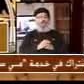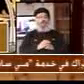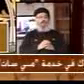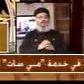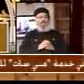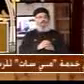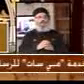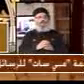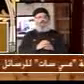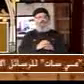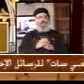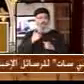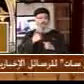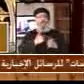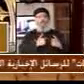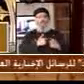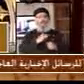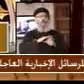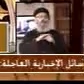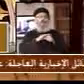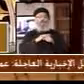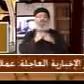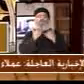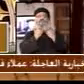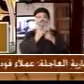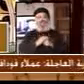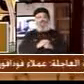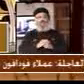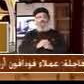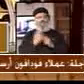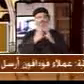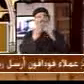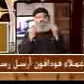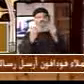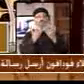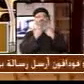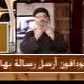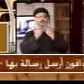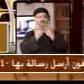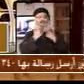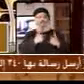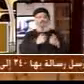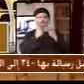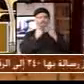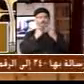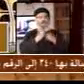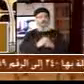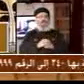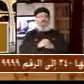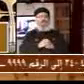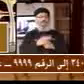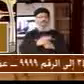الاجتماعية يعني نسميه الحنية. ناس كتيرة فقدت هذا. أحيانا القساوة هي اللي تبقى متحكمة